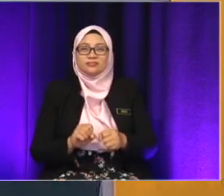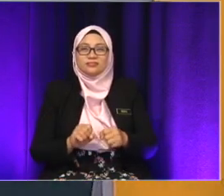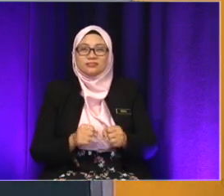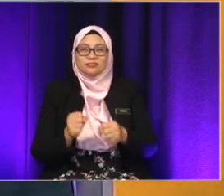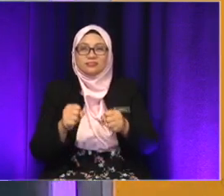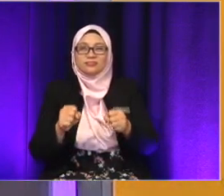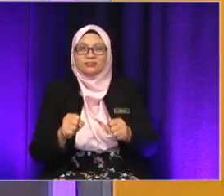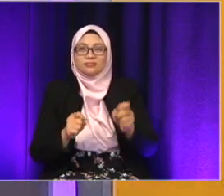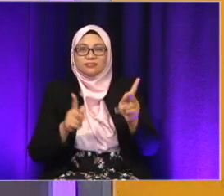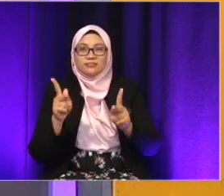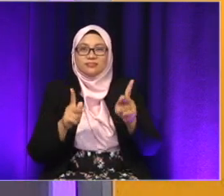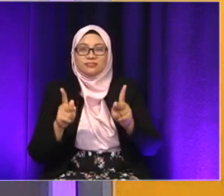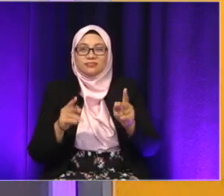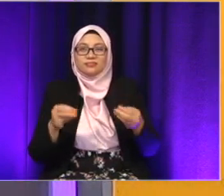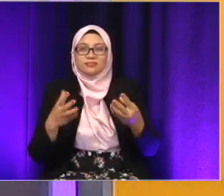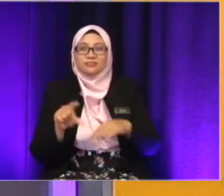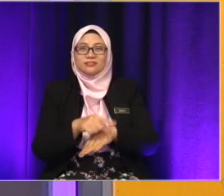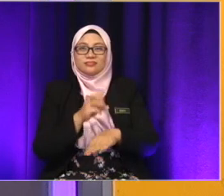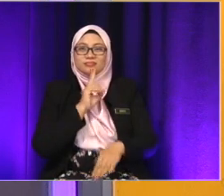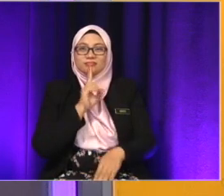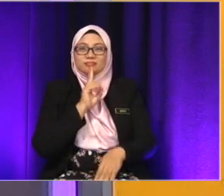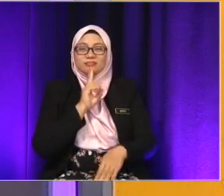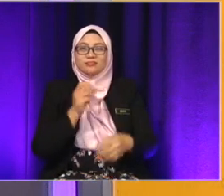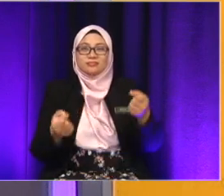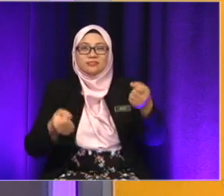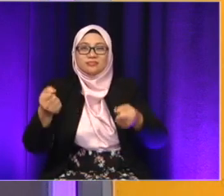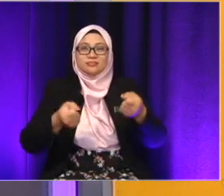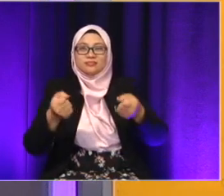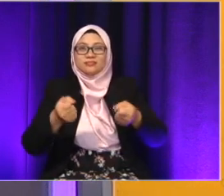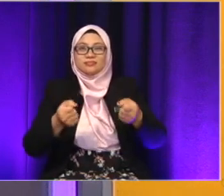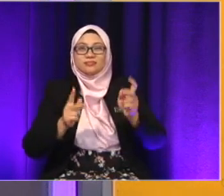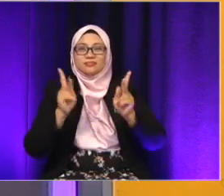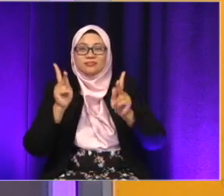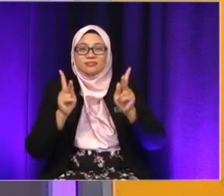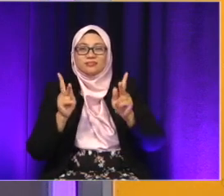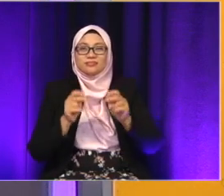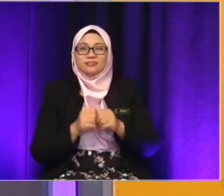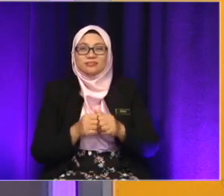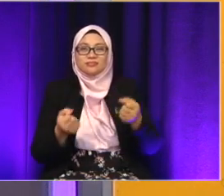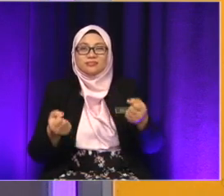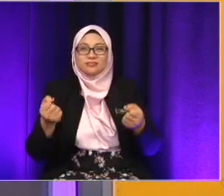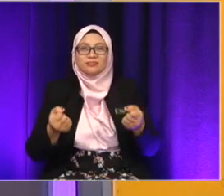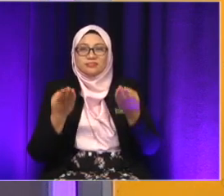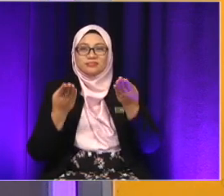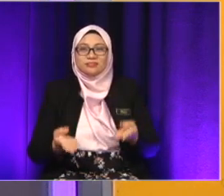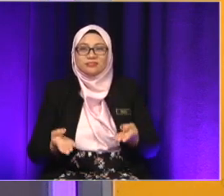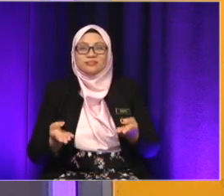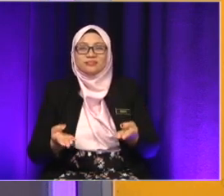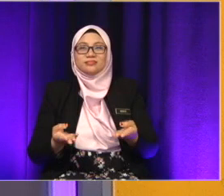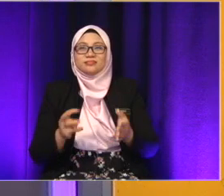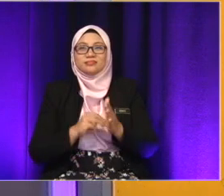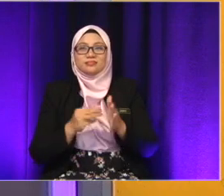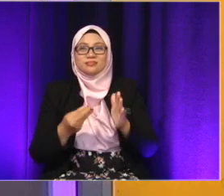hidrolik. Kemudian sistem steering. Sistem steering kita tu kadang-kadang orang kata apa? Steering berat kan? Tak ada power steering.